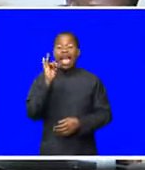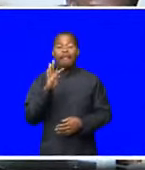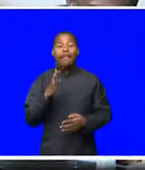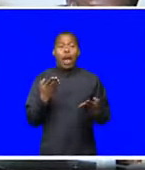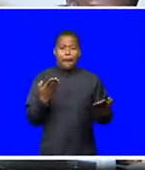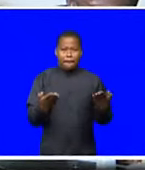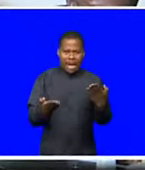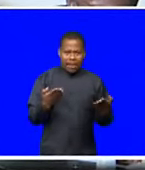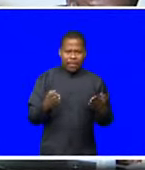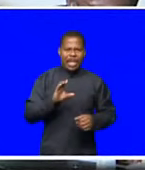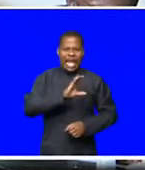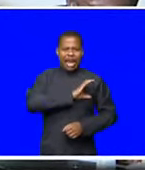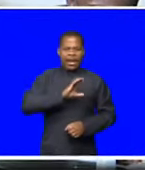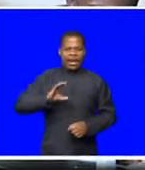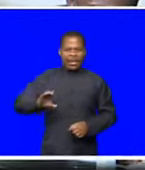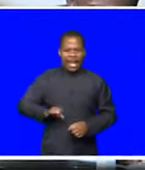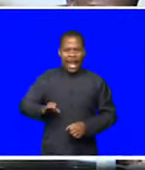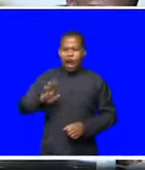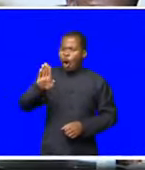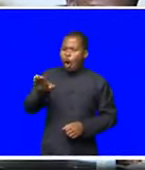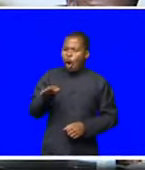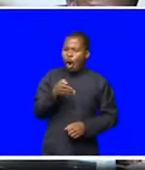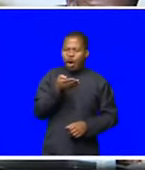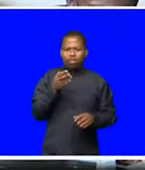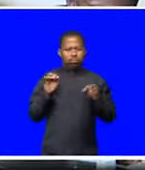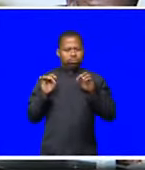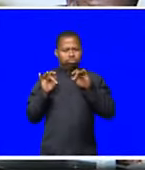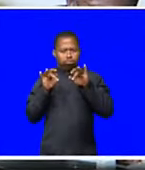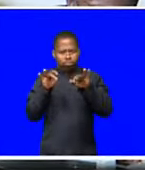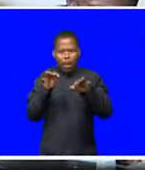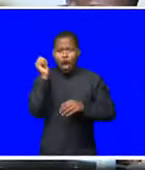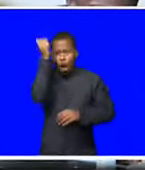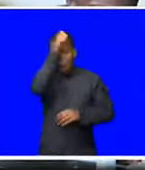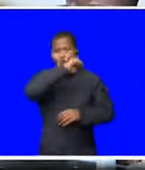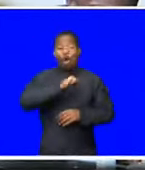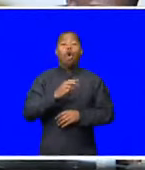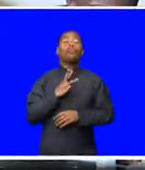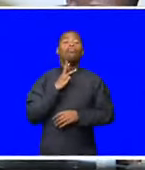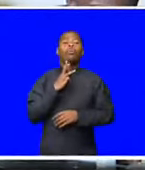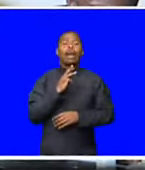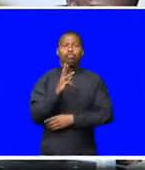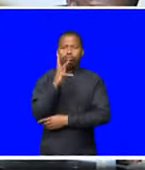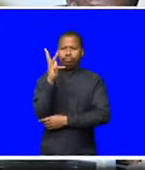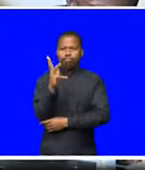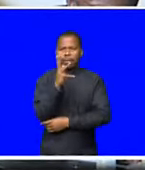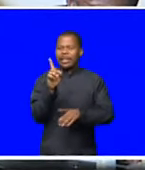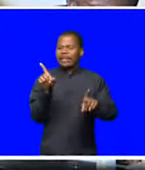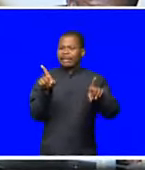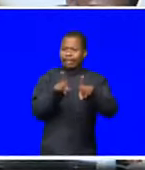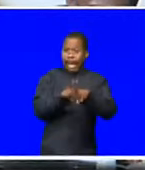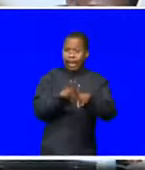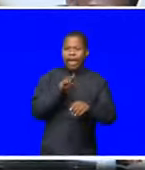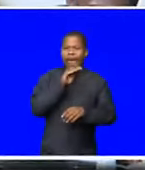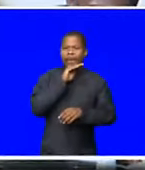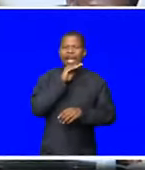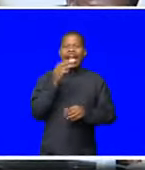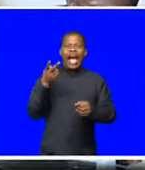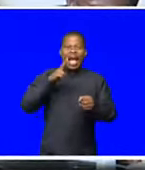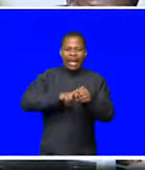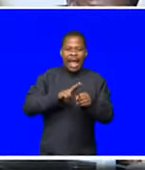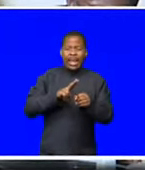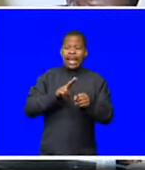sikhulume livi linye la Nkulunkulu uma singahlangana sonke minister sibe imbumba moya kude singathandaza Nkulunkulu angethi asifa